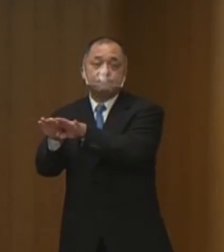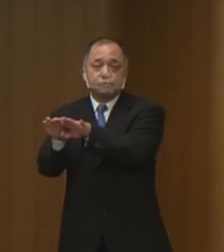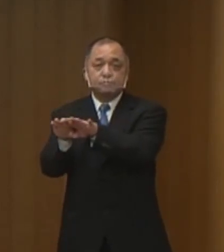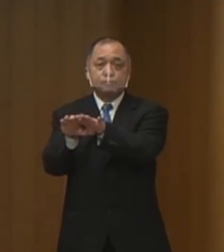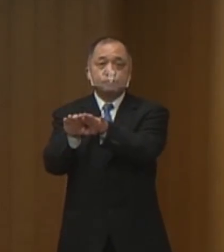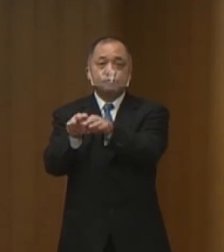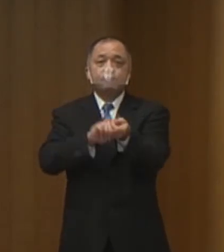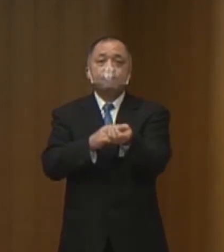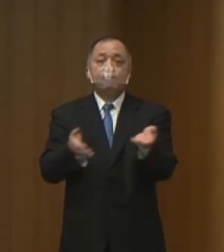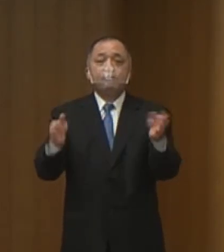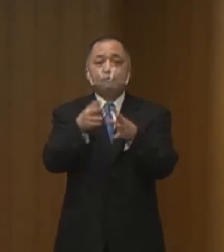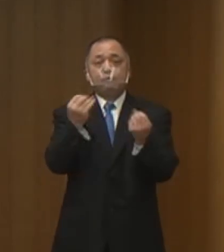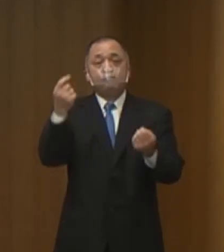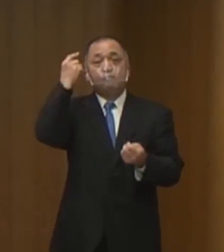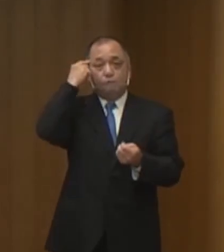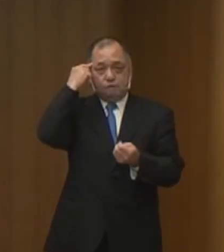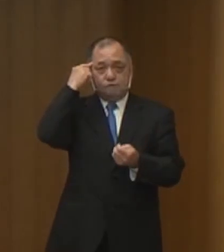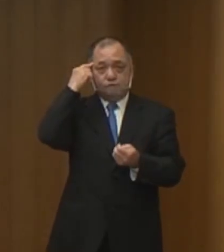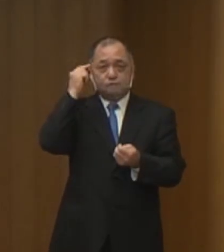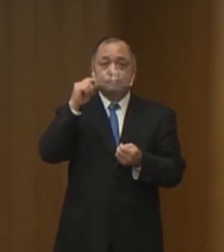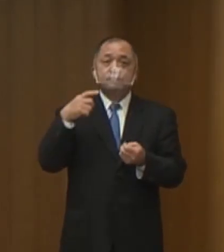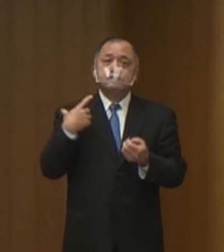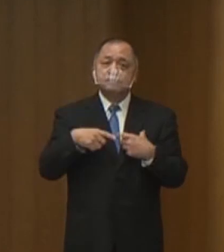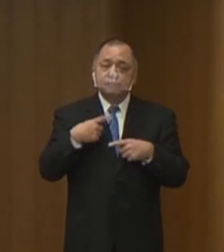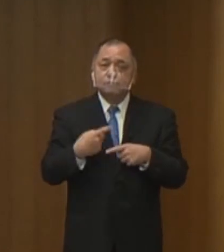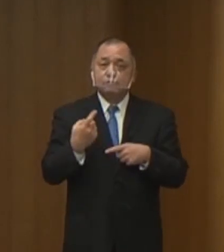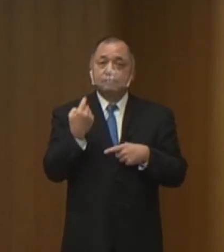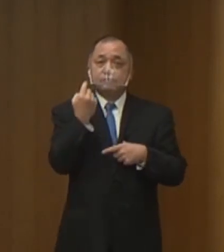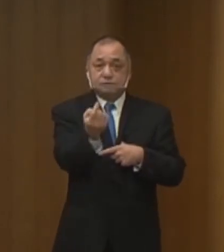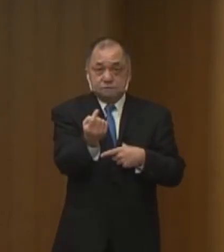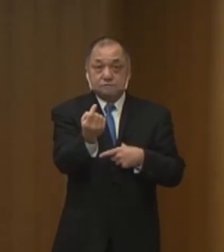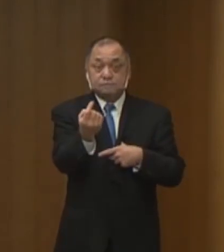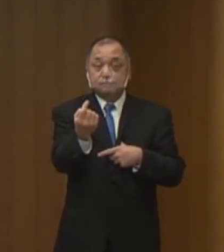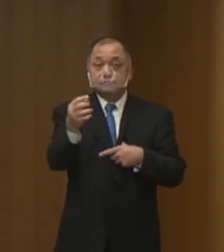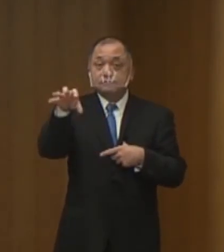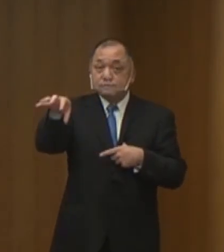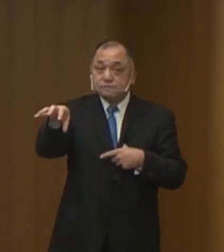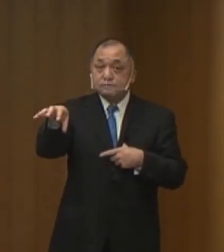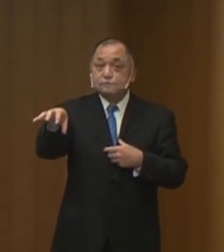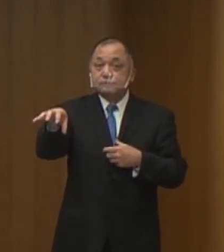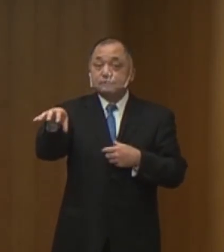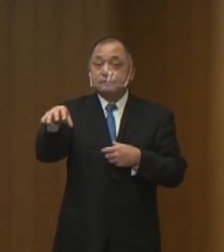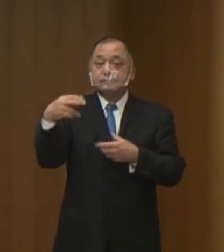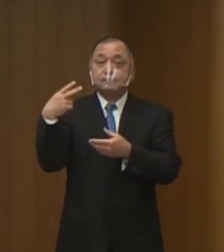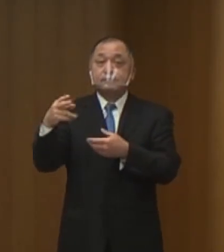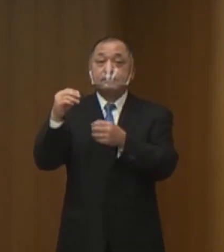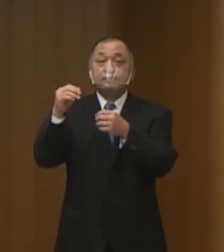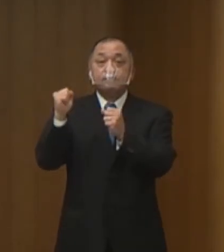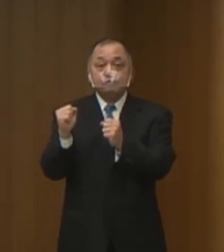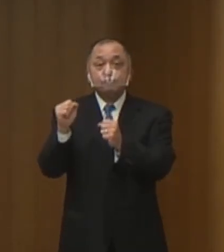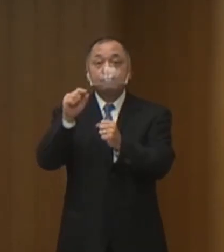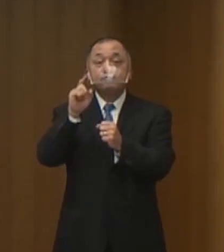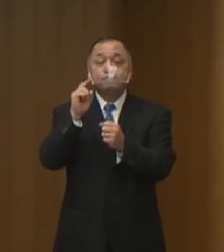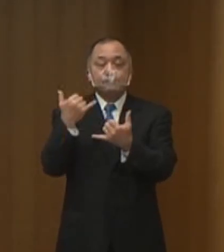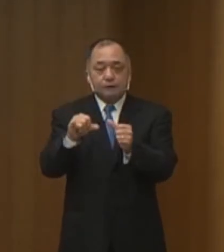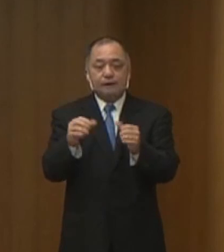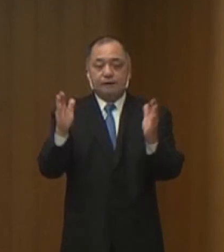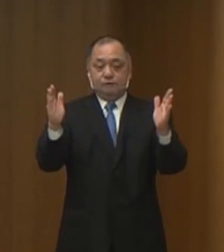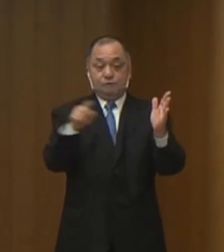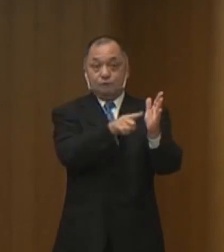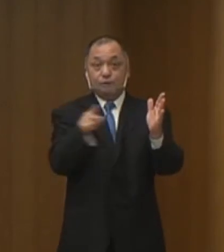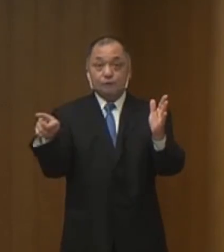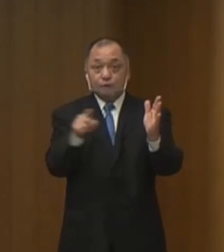ですから、まあ、そういった診療日については普段かかりつけの先生がいらっしゃる、皆様は、まあ、そういった意味では診療日確認をしておいて